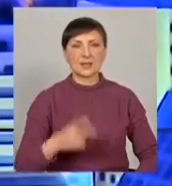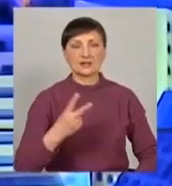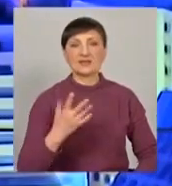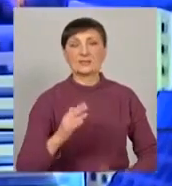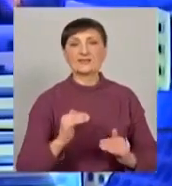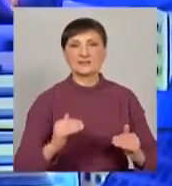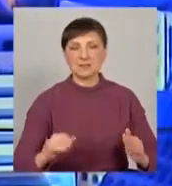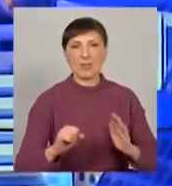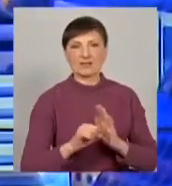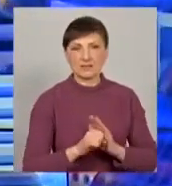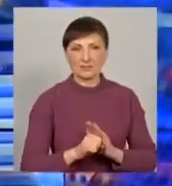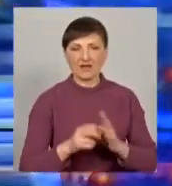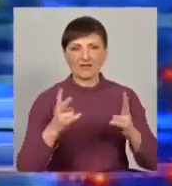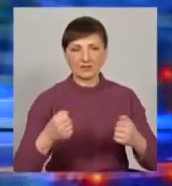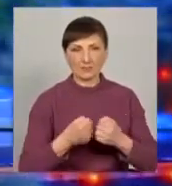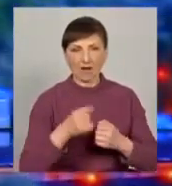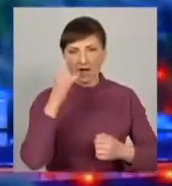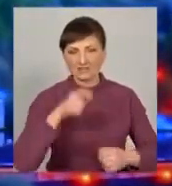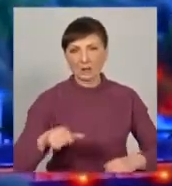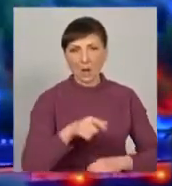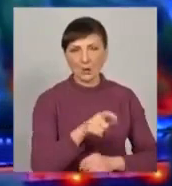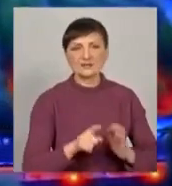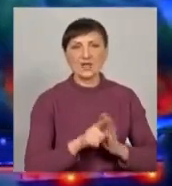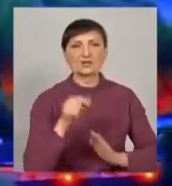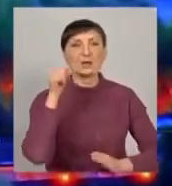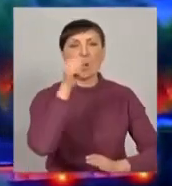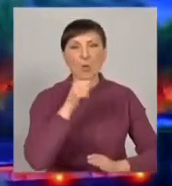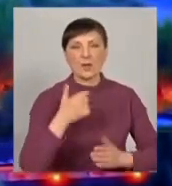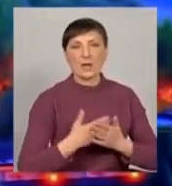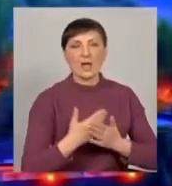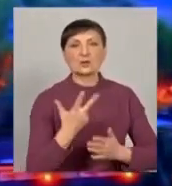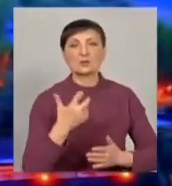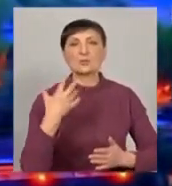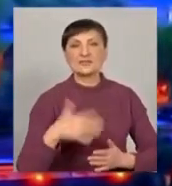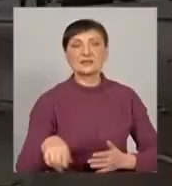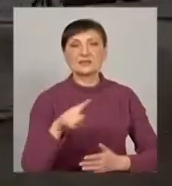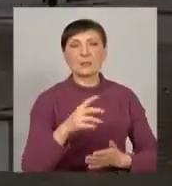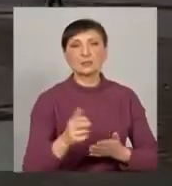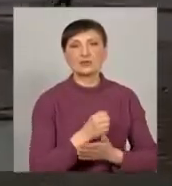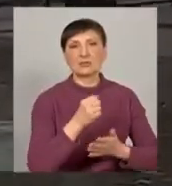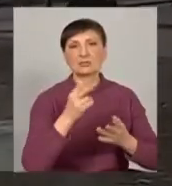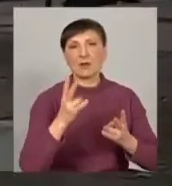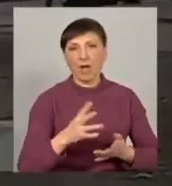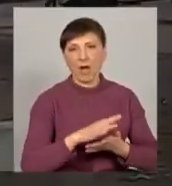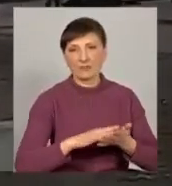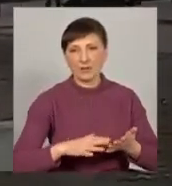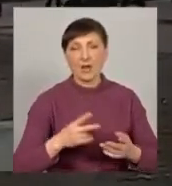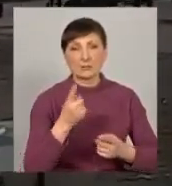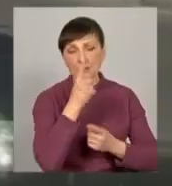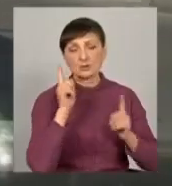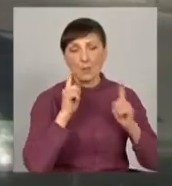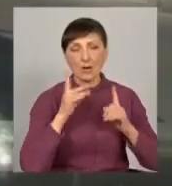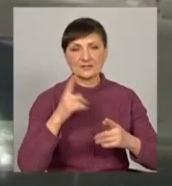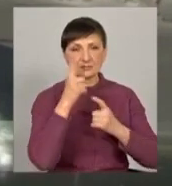25 детей погибли в ДТП на казахстанских дорогах с начала года. Порядка 350 из них получили травмы. Об этом на брифинге